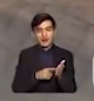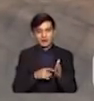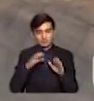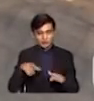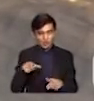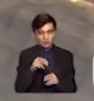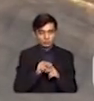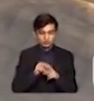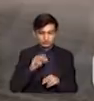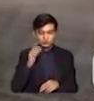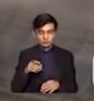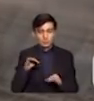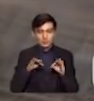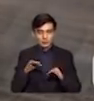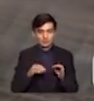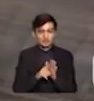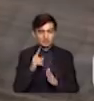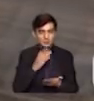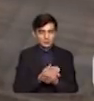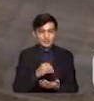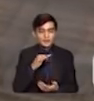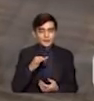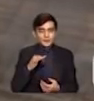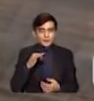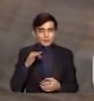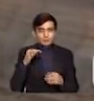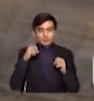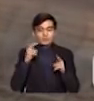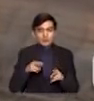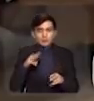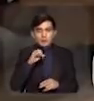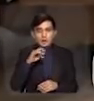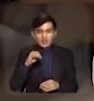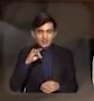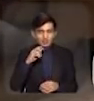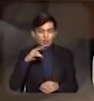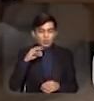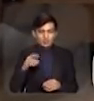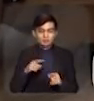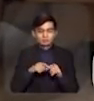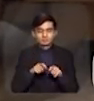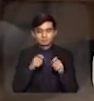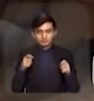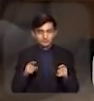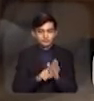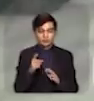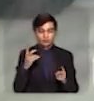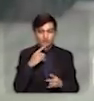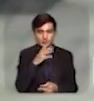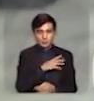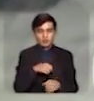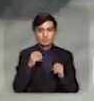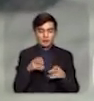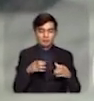бірдей орталық жолындағы кептелісті түбегейлі жою үшін арнайы мониторинг орталықтары құрылуы тиіс. Жергілікті полиция мамандарынан құралған топ